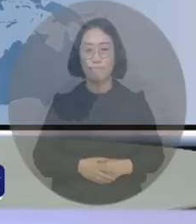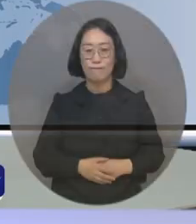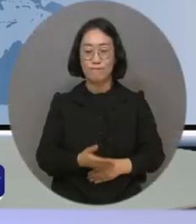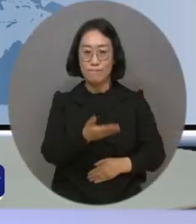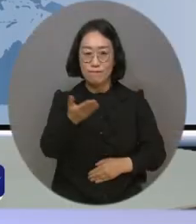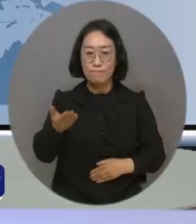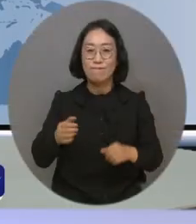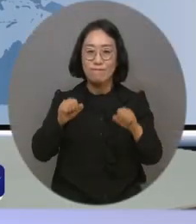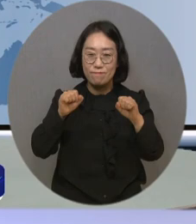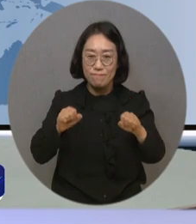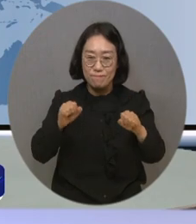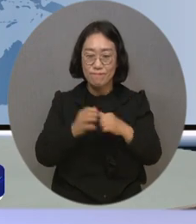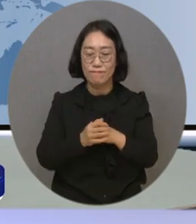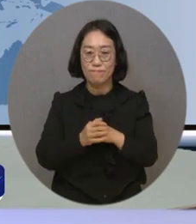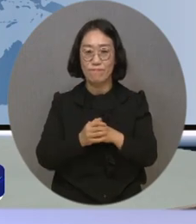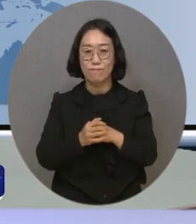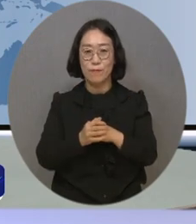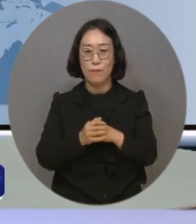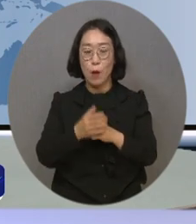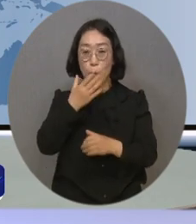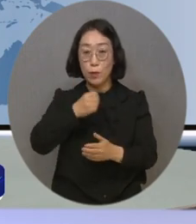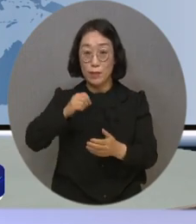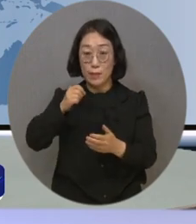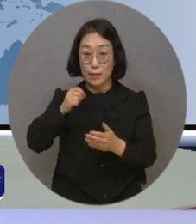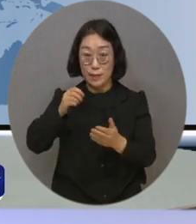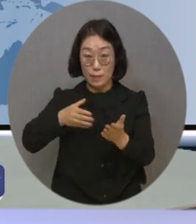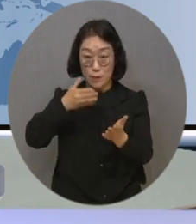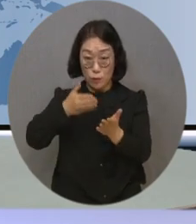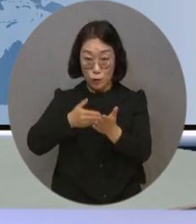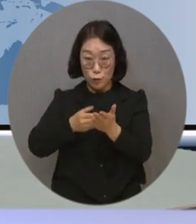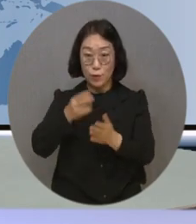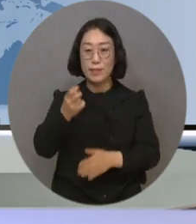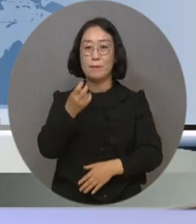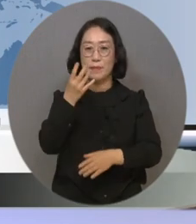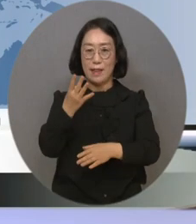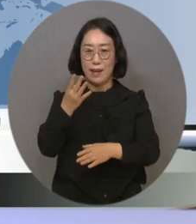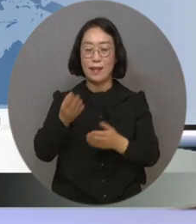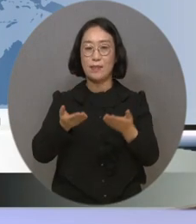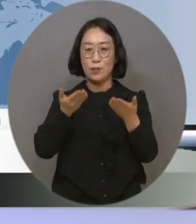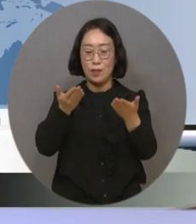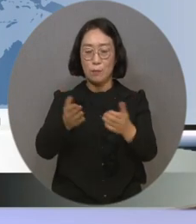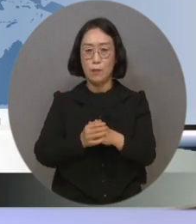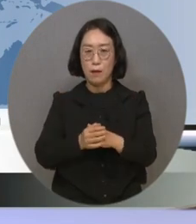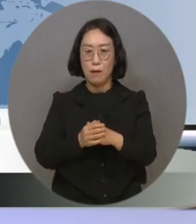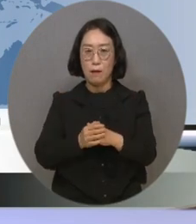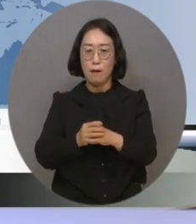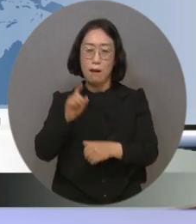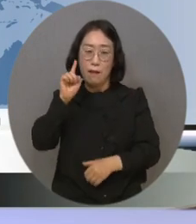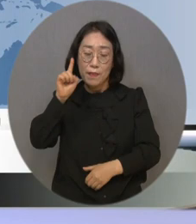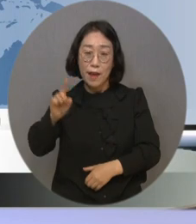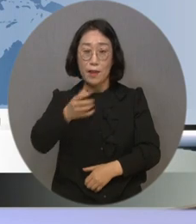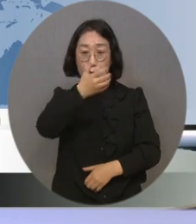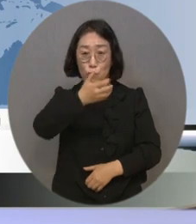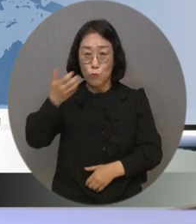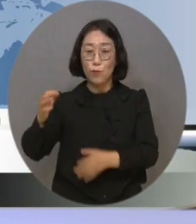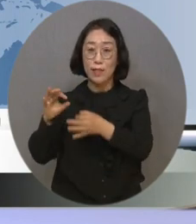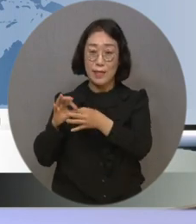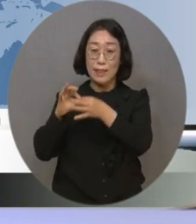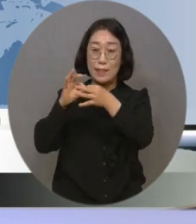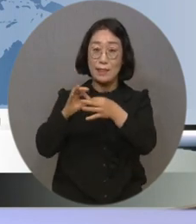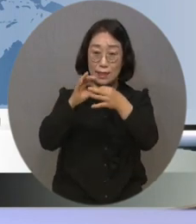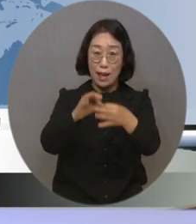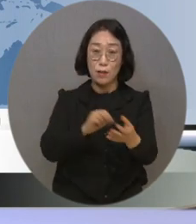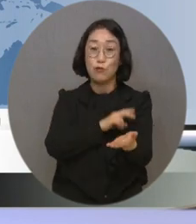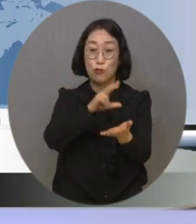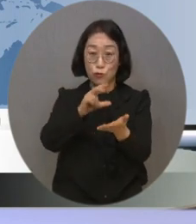시청자 여러분 안녕하십니까? WBC 복지TV 뉴스 24입니다. 내일의 꿈을 잇다라는 주제로 2023